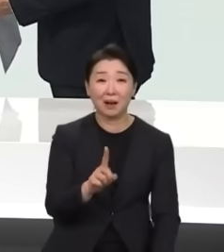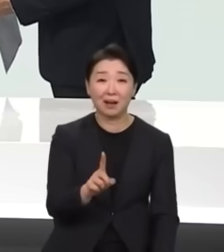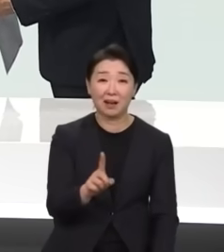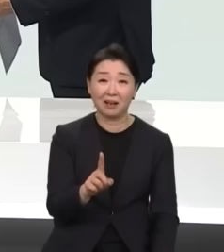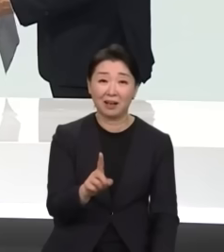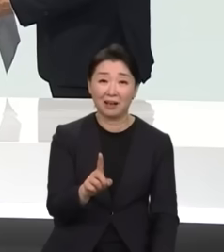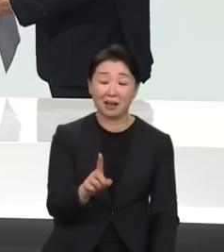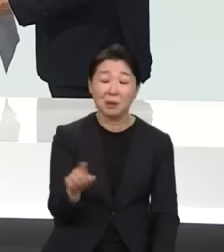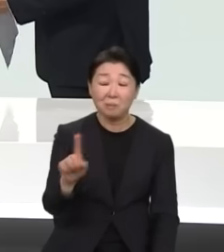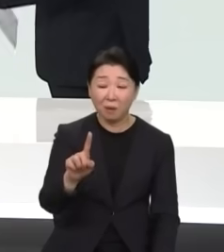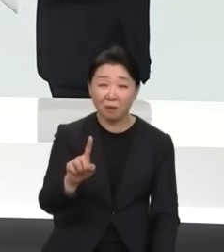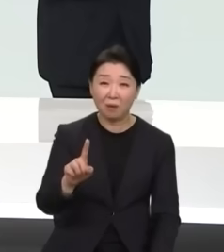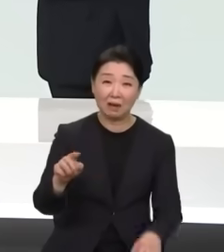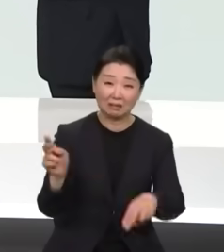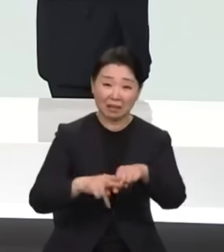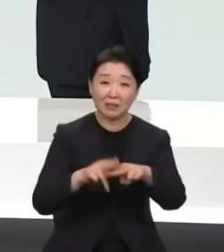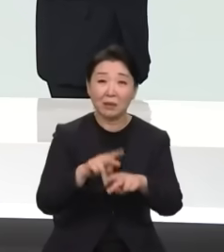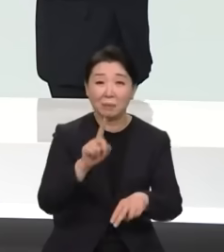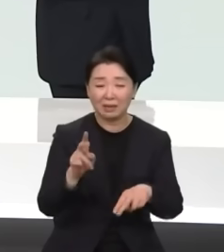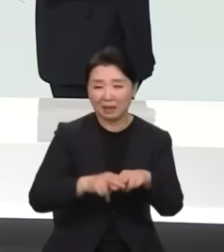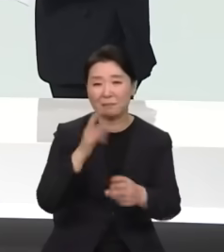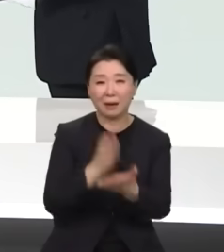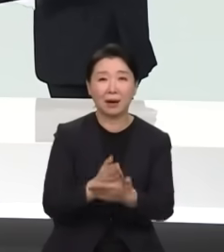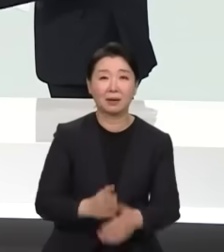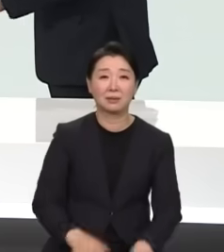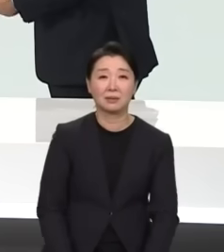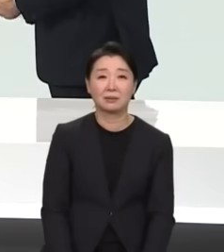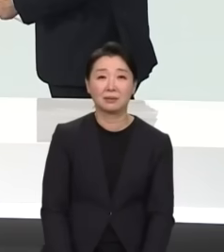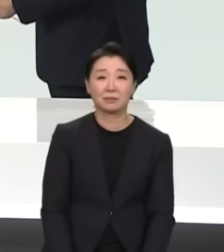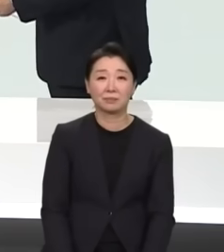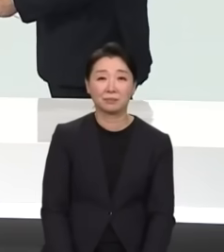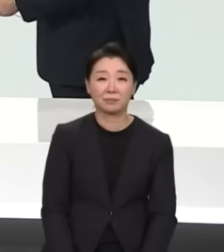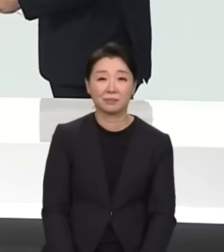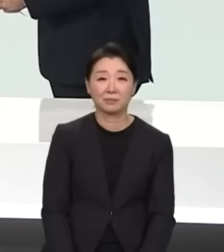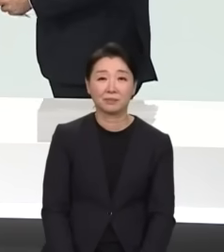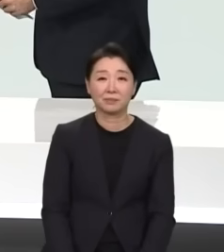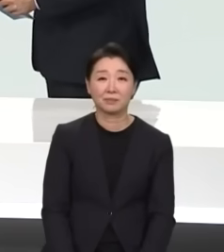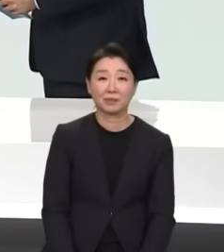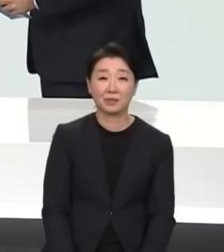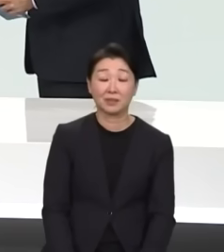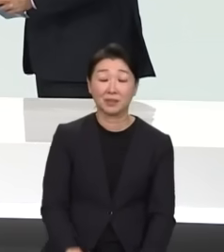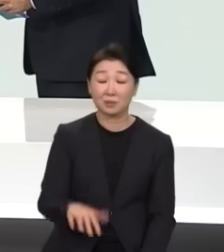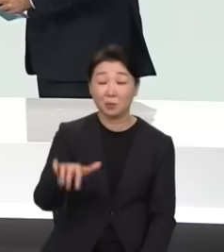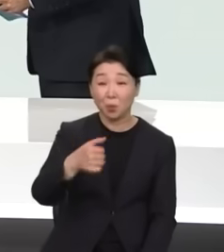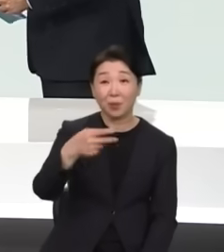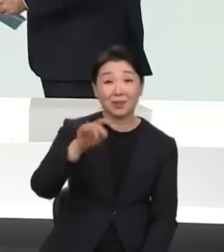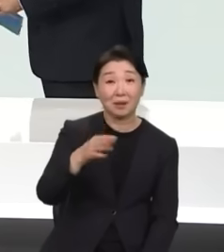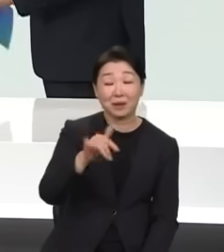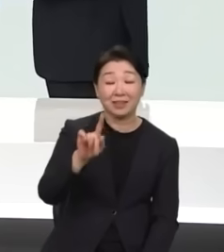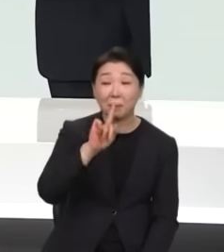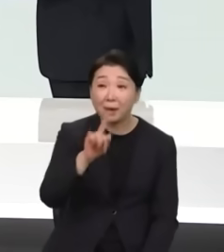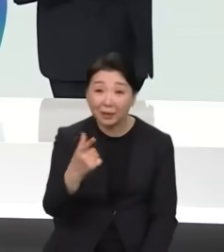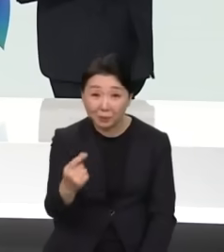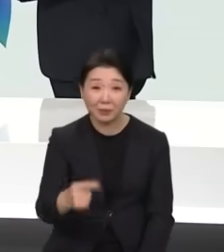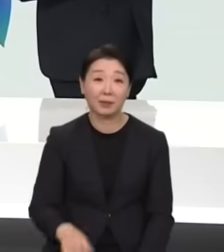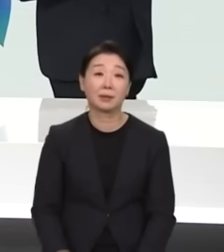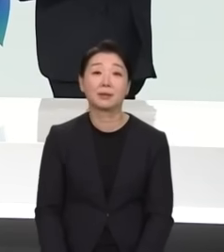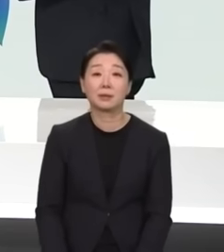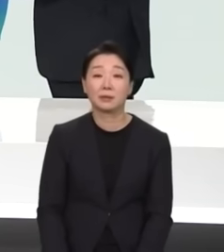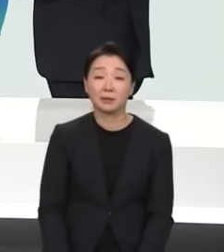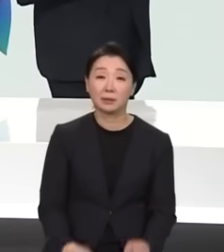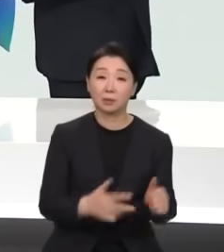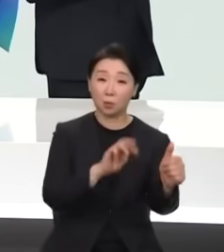세리마. 때린다. 때리지 말아라. 뭐 이런 뜻입니다. 때리지 마. 꼴잡하다는 방금 보신 것처럼. 네. 자, 일각에서 이렇게